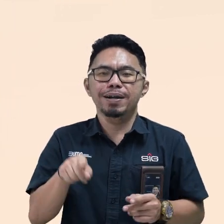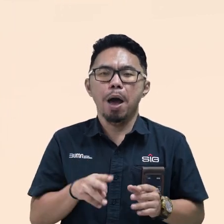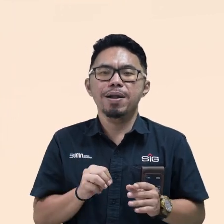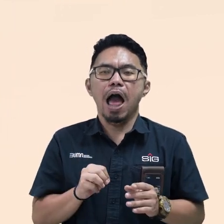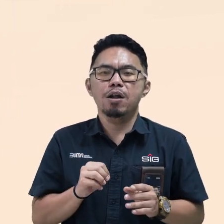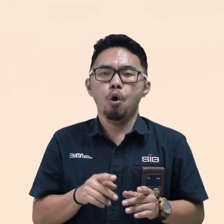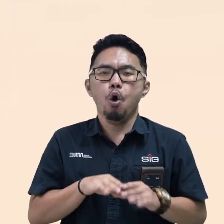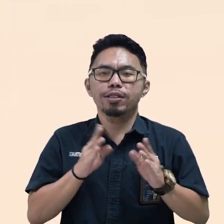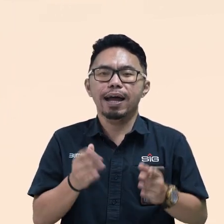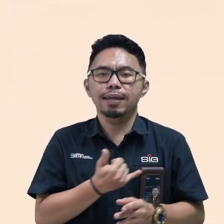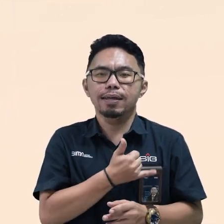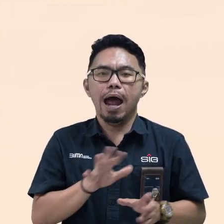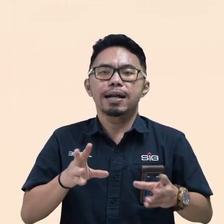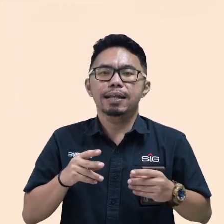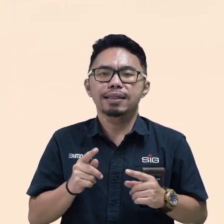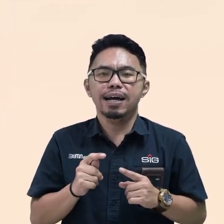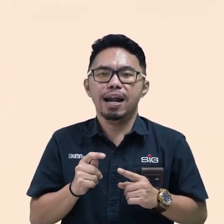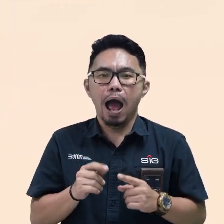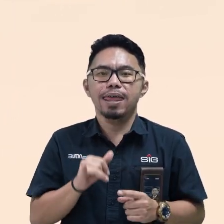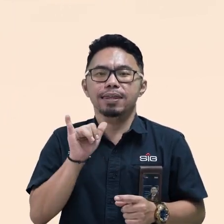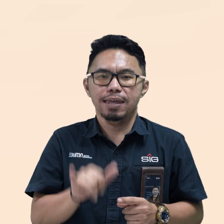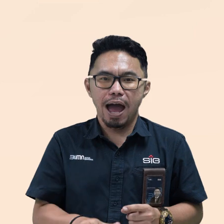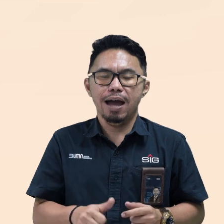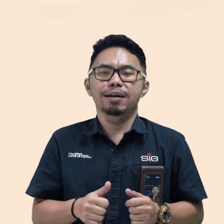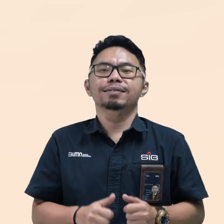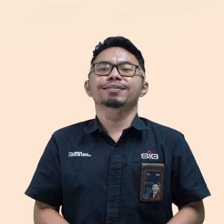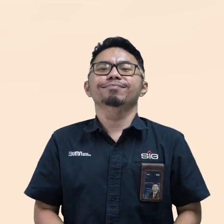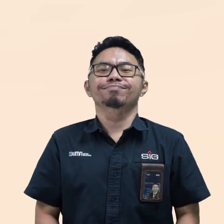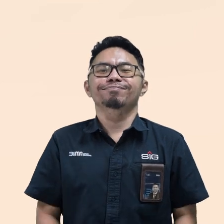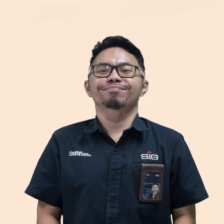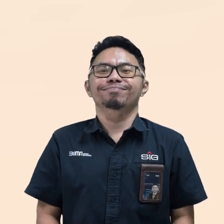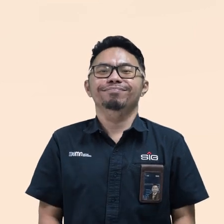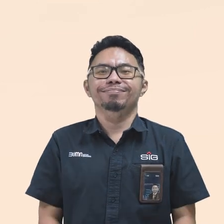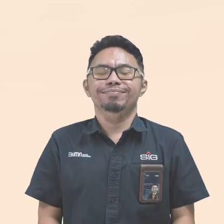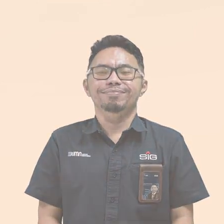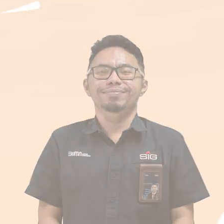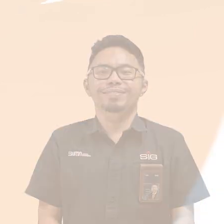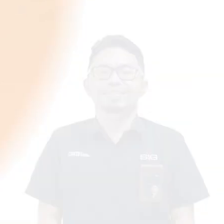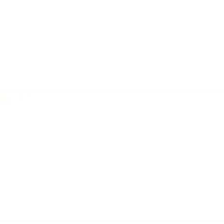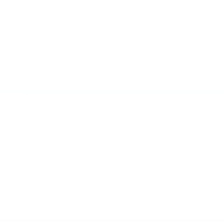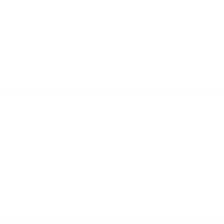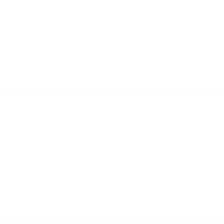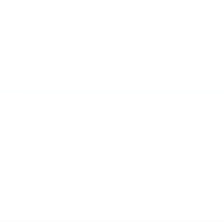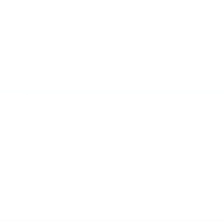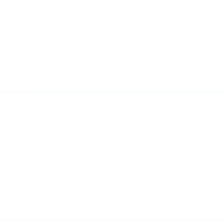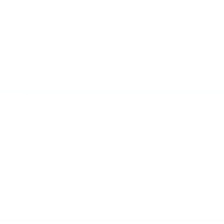melalui kontak yang tertera ya. SIG, Go Beyond Next.